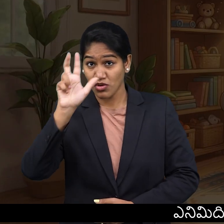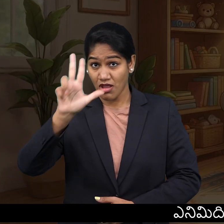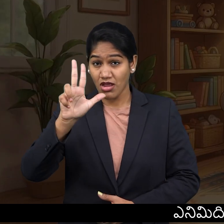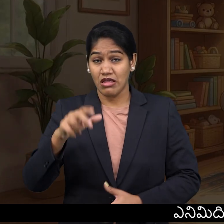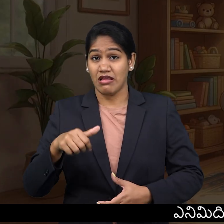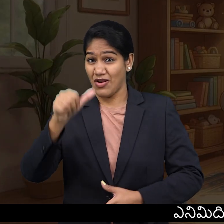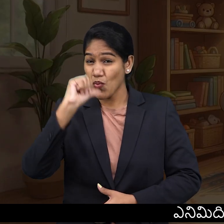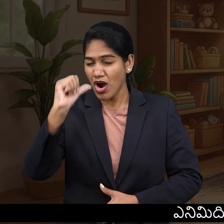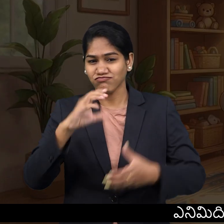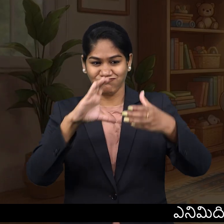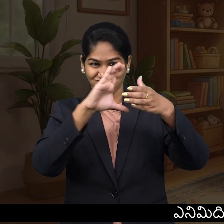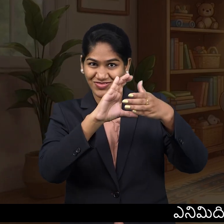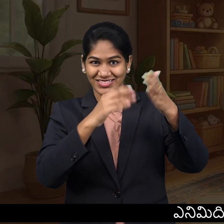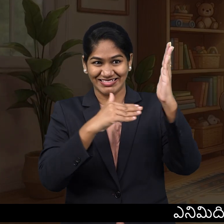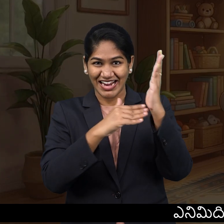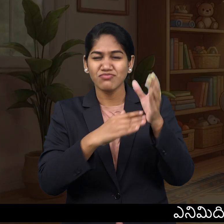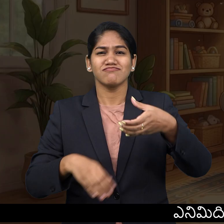నీరు తాగాలి.